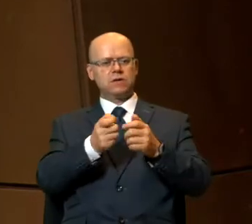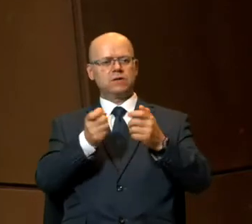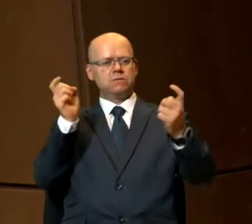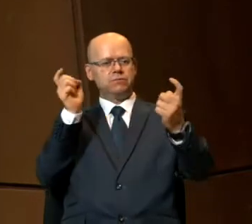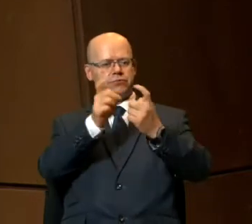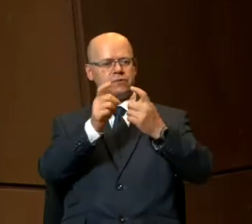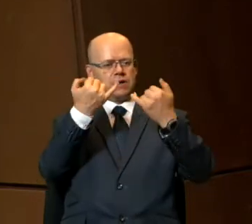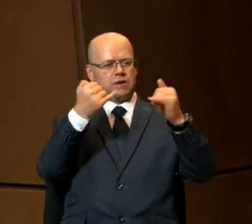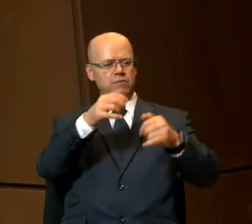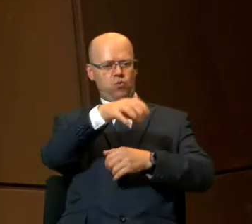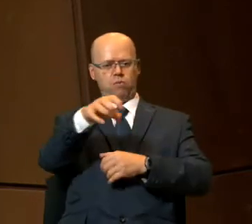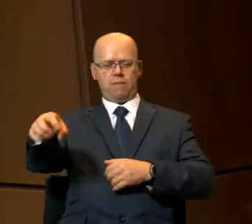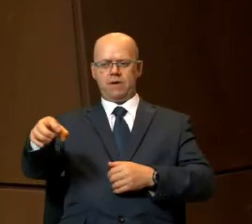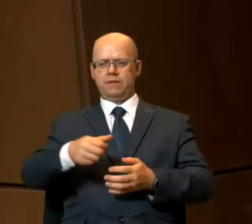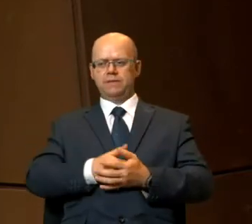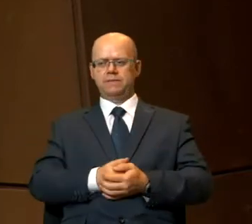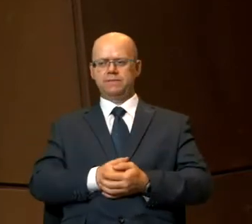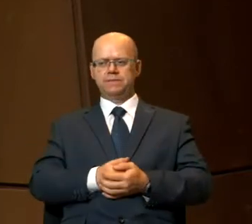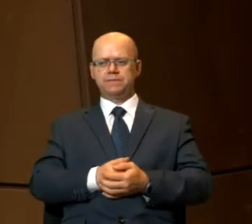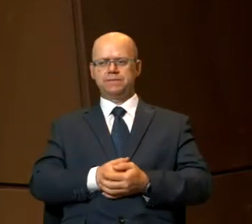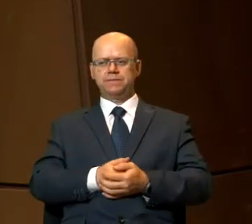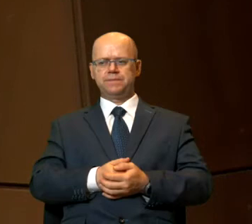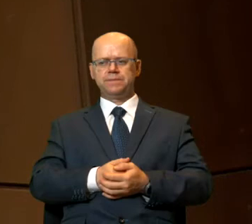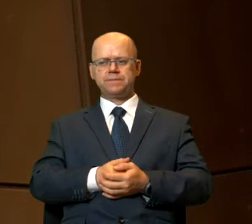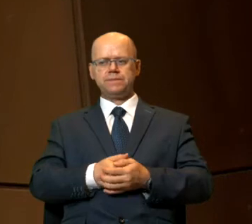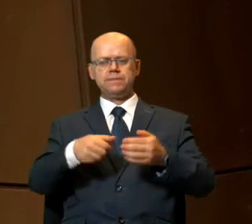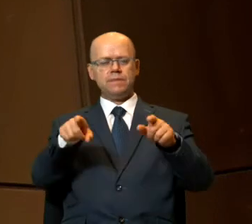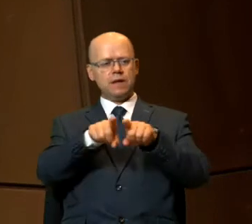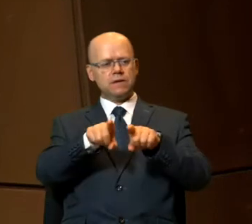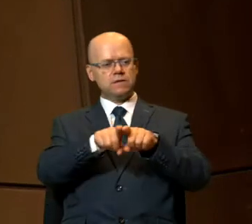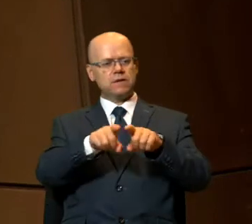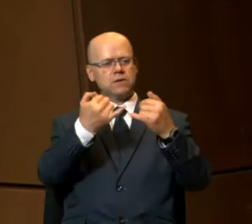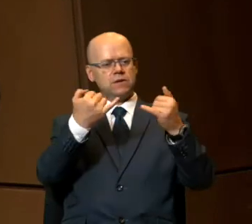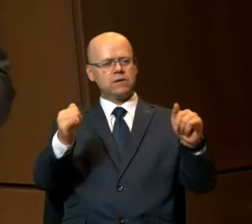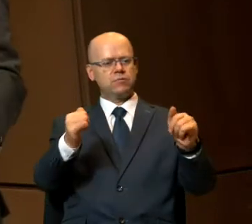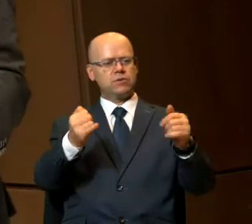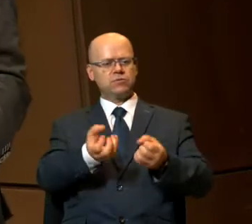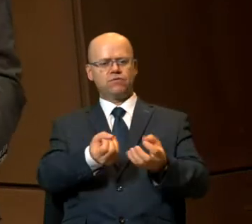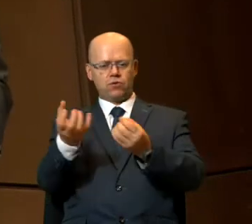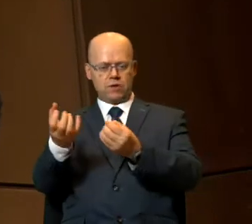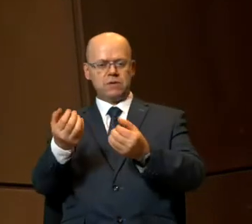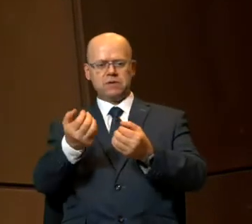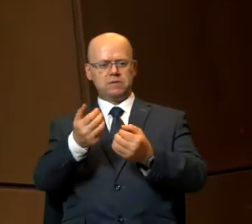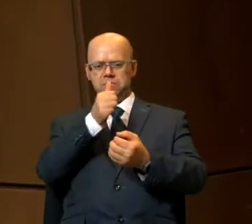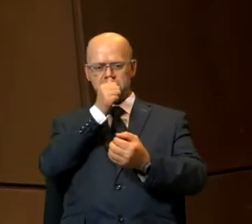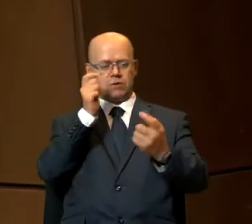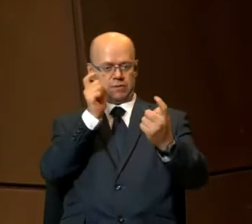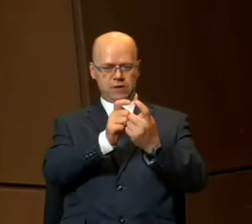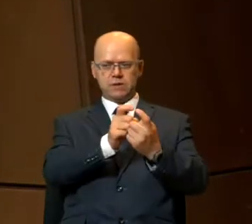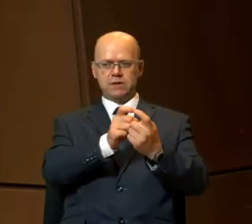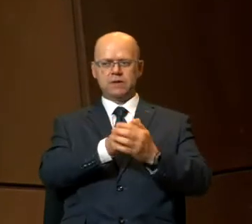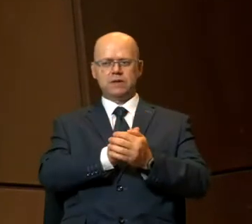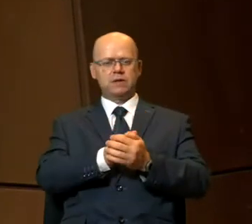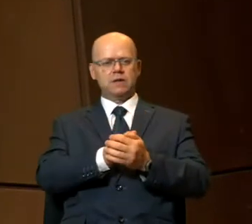innymi gatunkami lub też innymi bytami i nie możemy temu zaprzeczyć, ale jak już